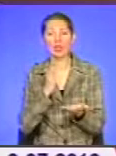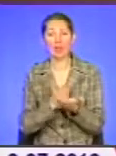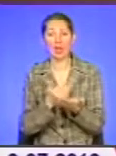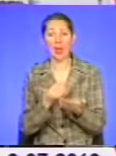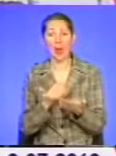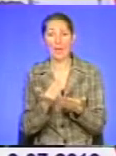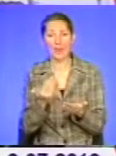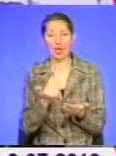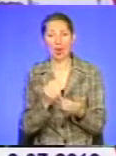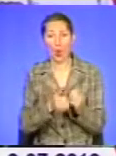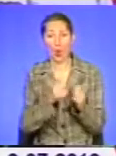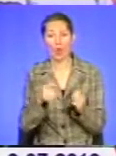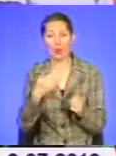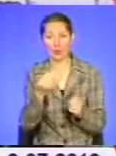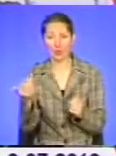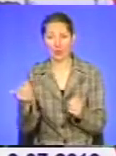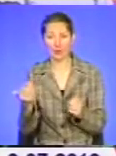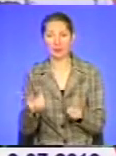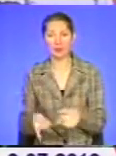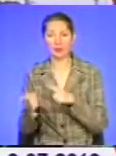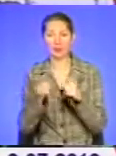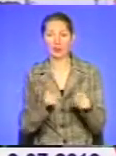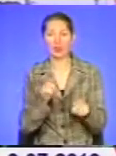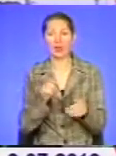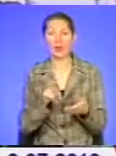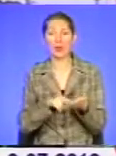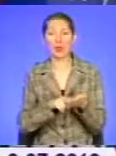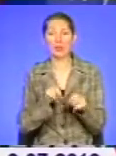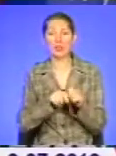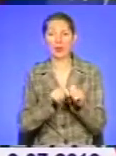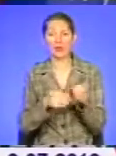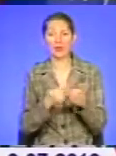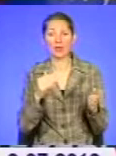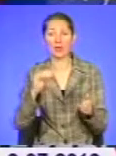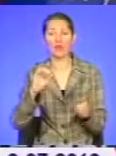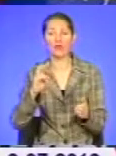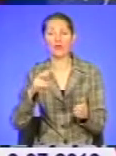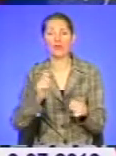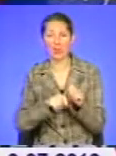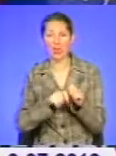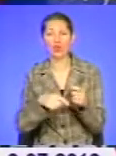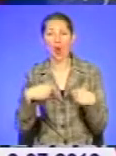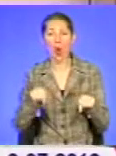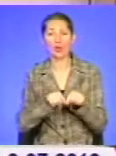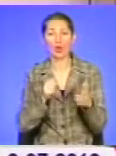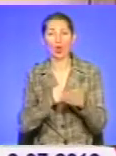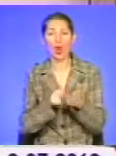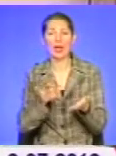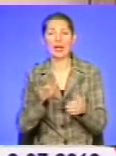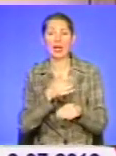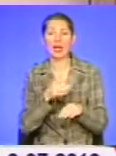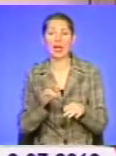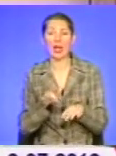із вас. Перехід податкової інспекції від фіскального органу до сервісного обслуговування – один із важливих